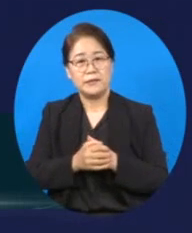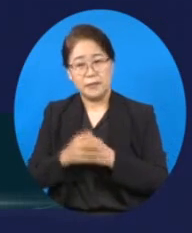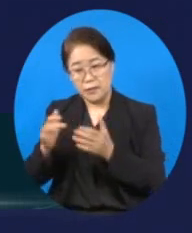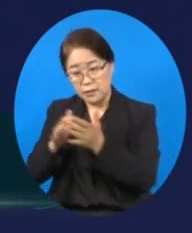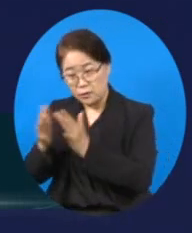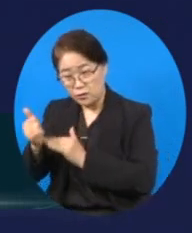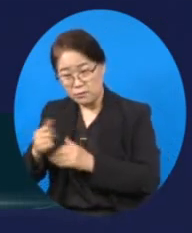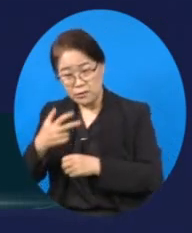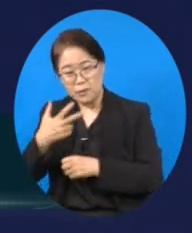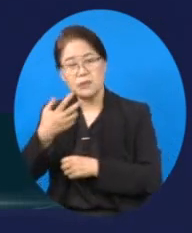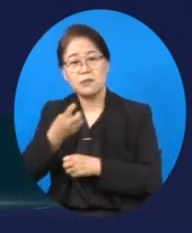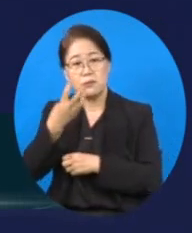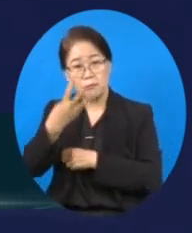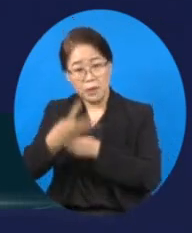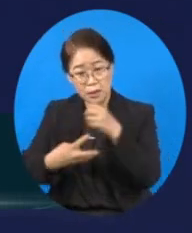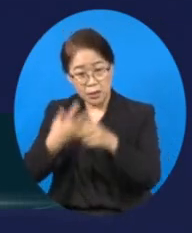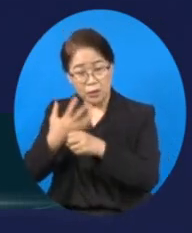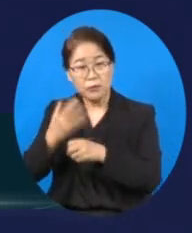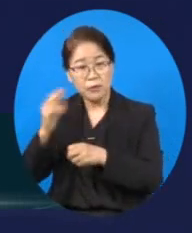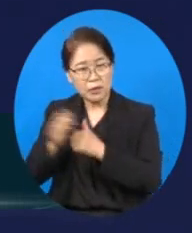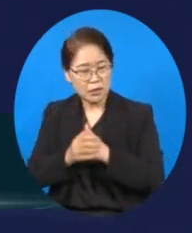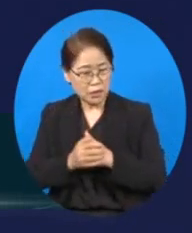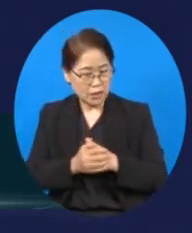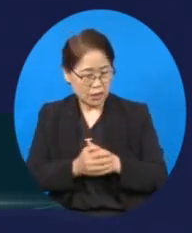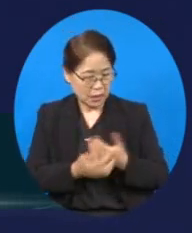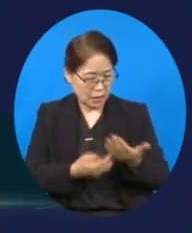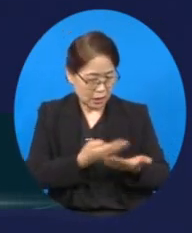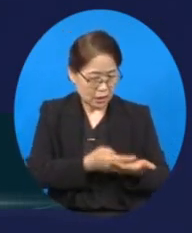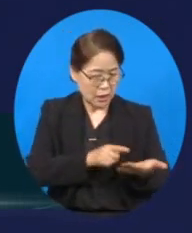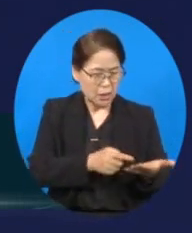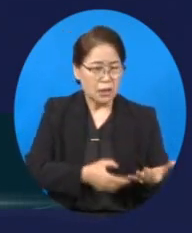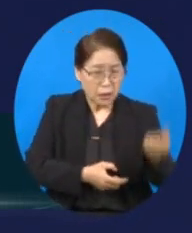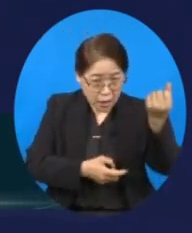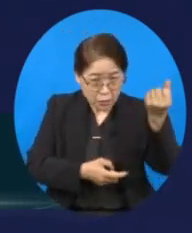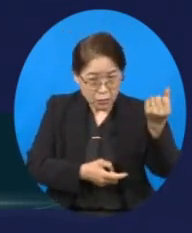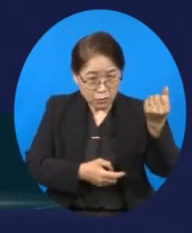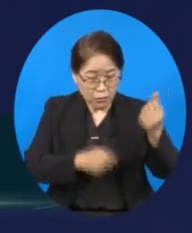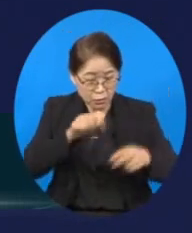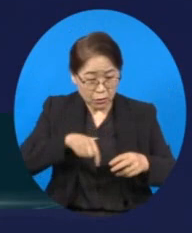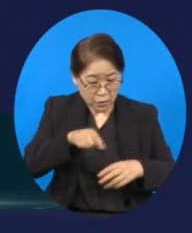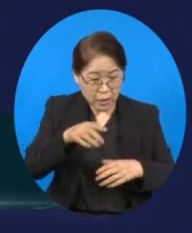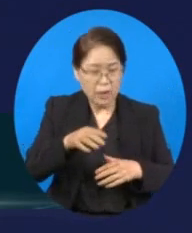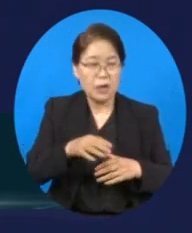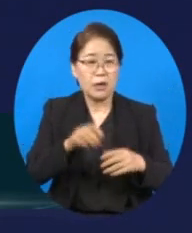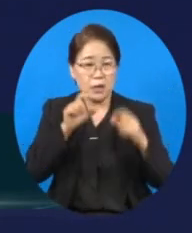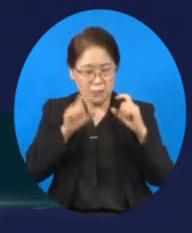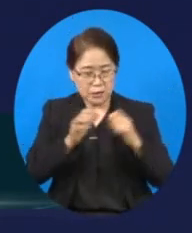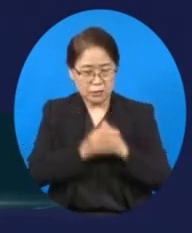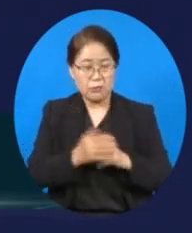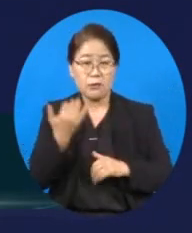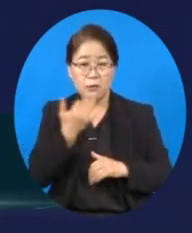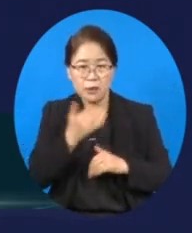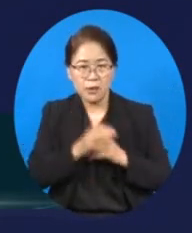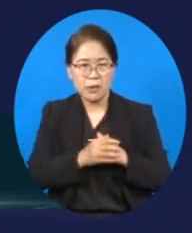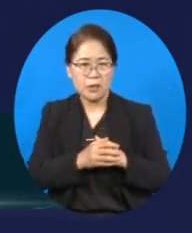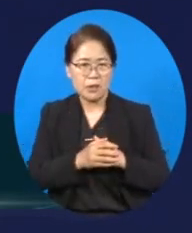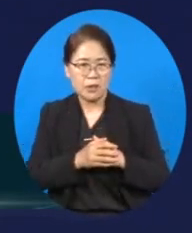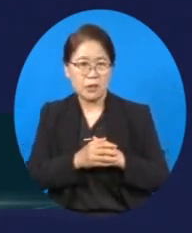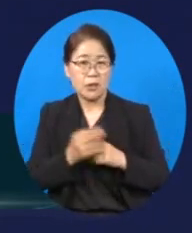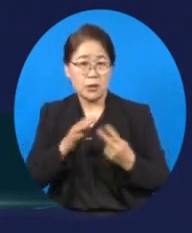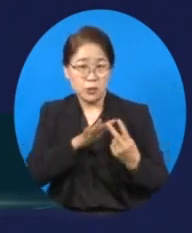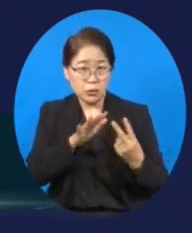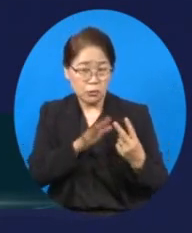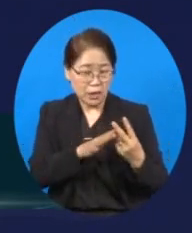일어나 내 자리를 들고 걸어가라고 말했고 베드로 요한도 앉은뱅이 된 자를 일으킬 때에 나사는 예수 그리스도의 이름으로